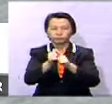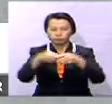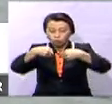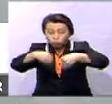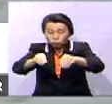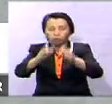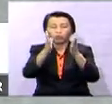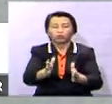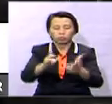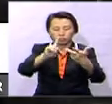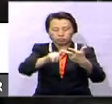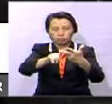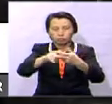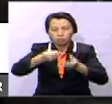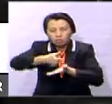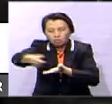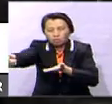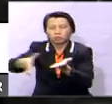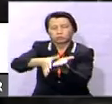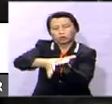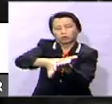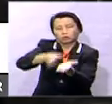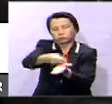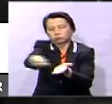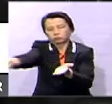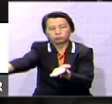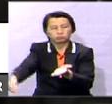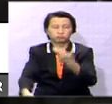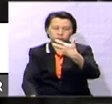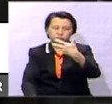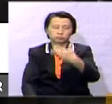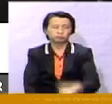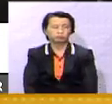pemedagan manusia dan isu pengedaran dadah.